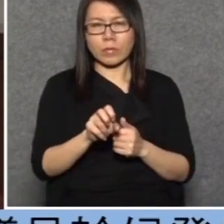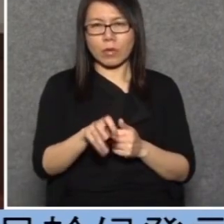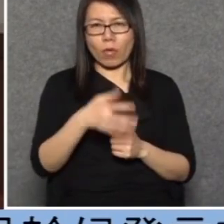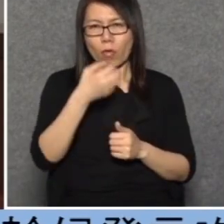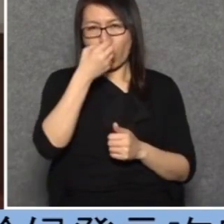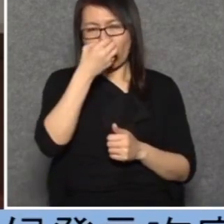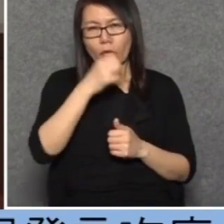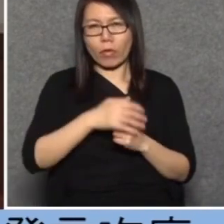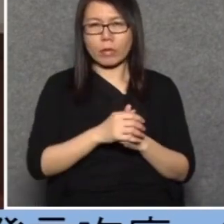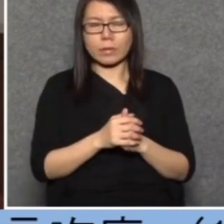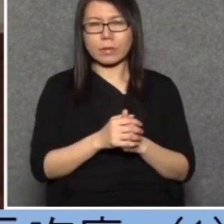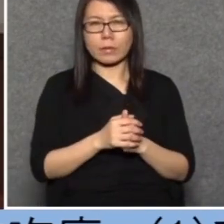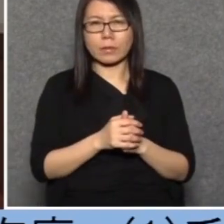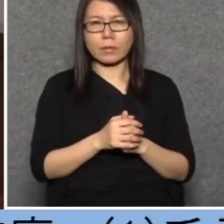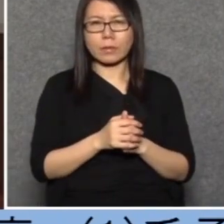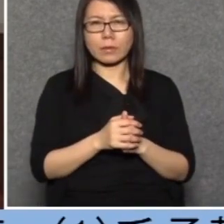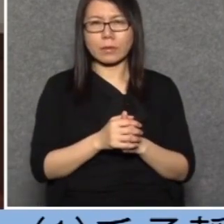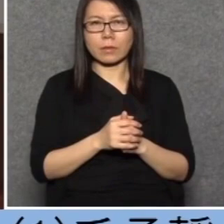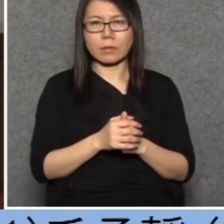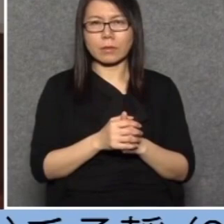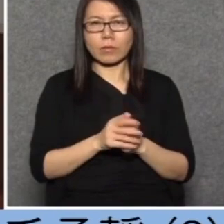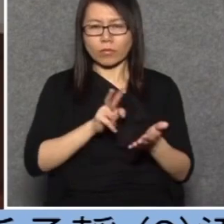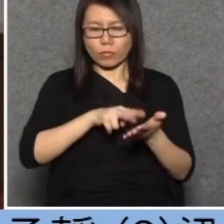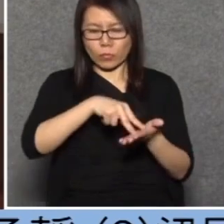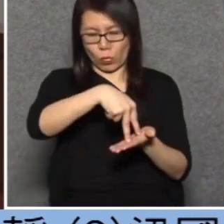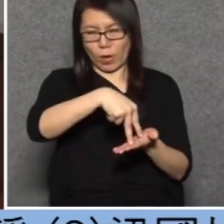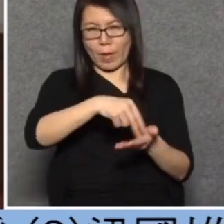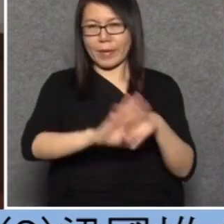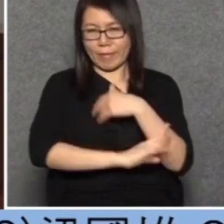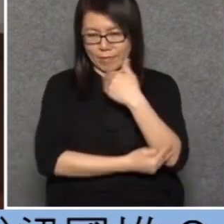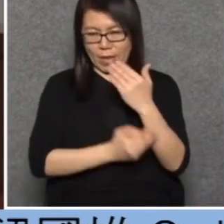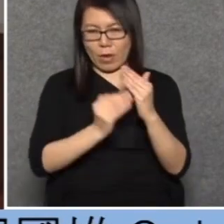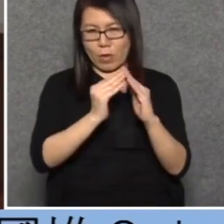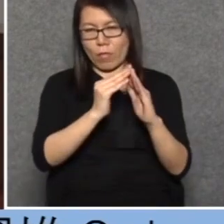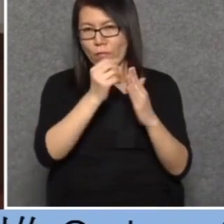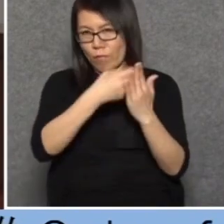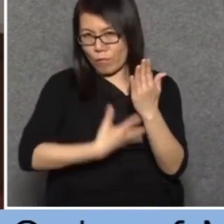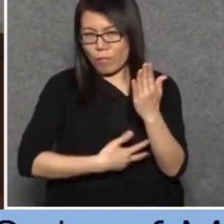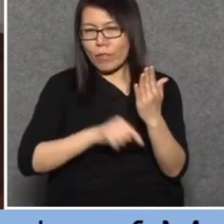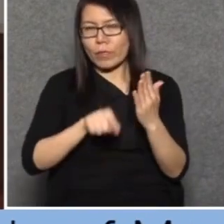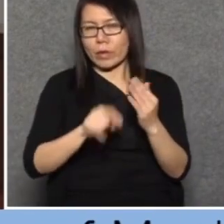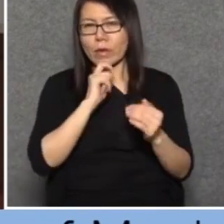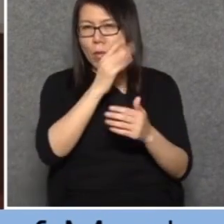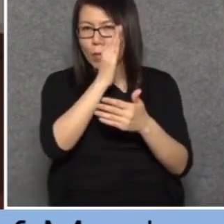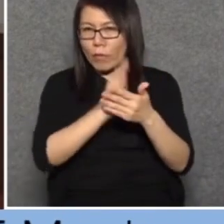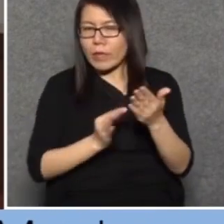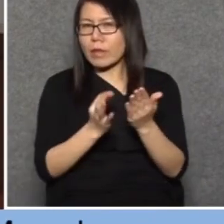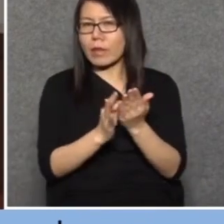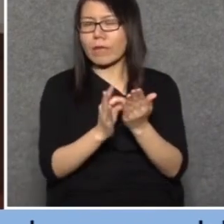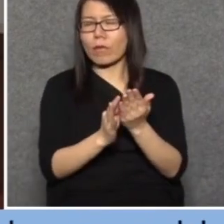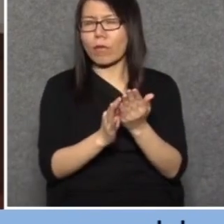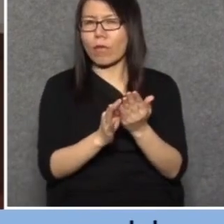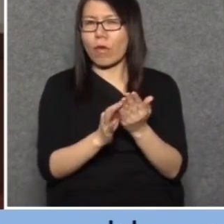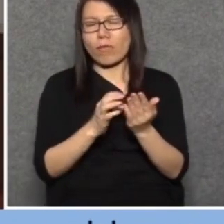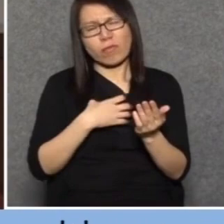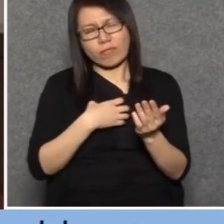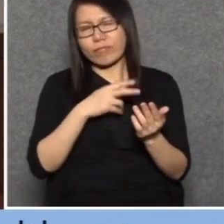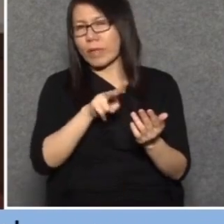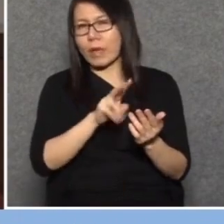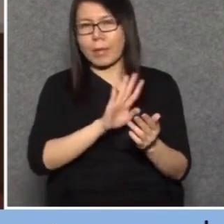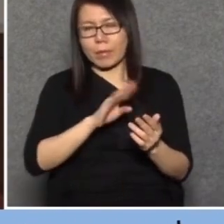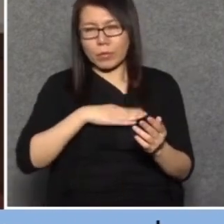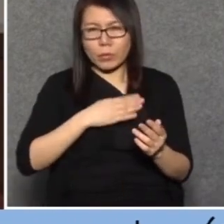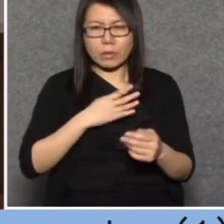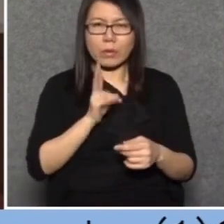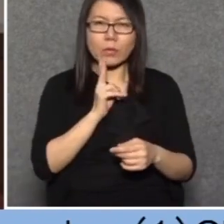種所謂獨立嘅司法制度啊。當然有啲地方我哋都係覺得唔滿意嘅，譬如我哋曾經